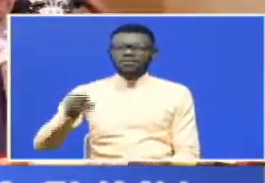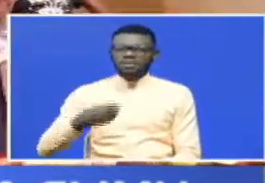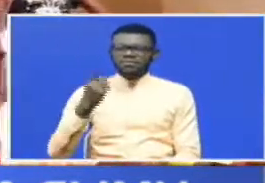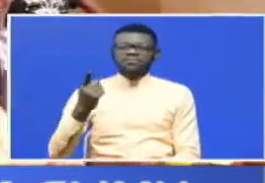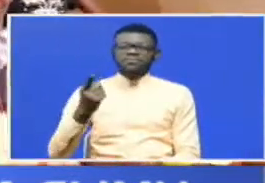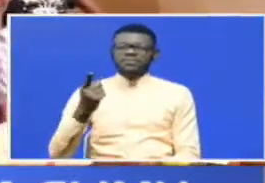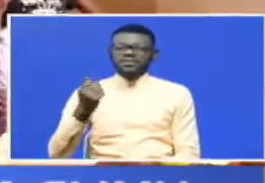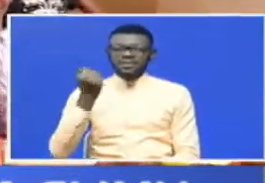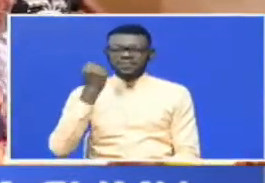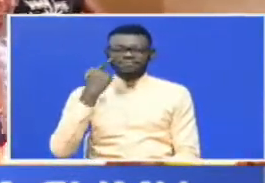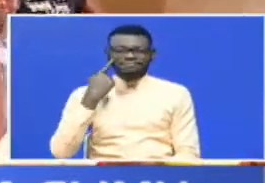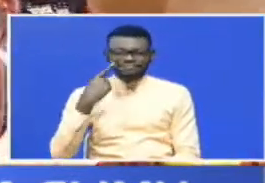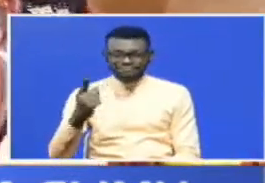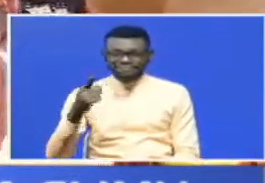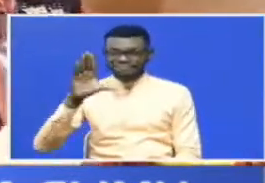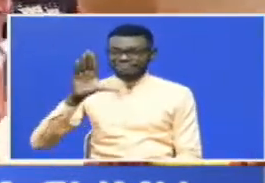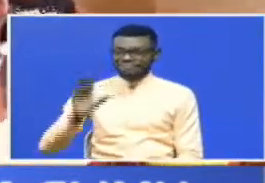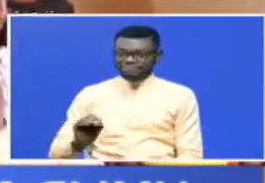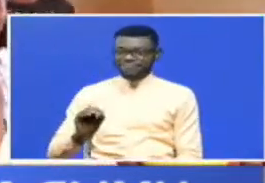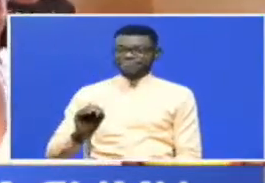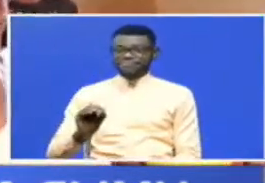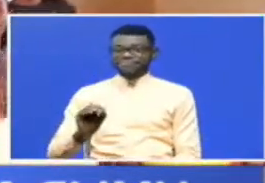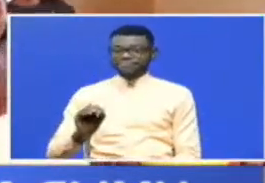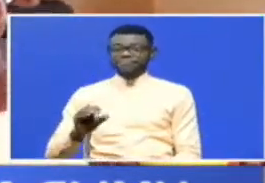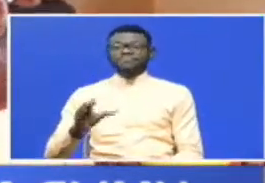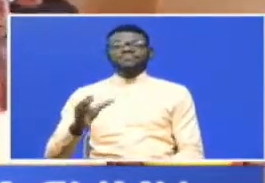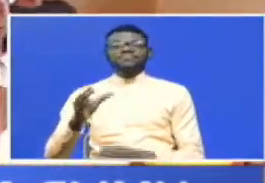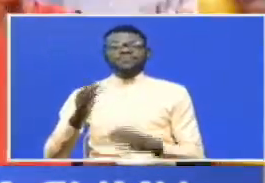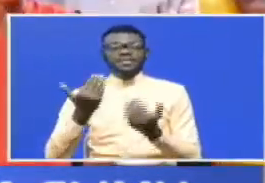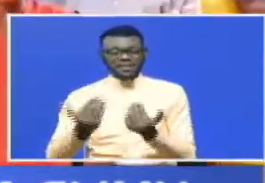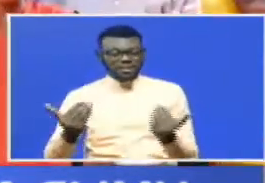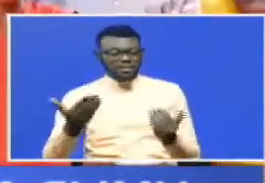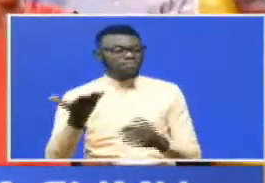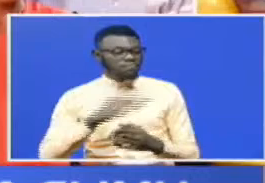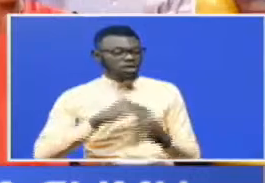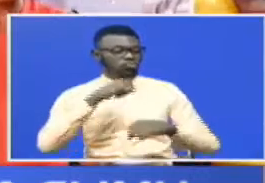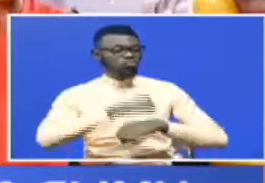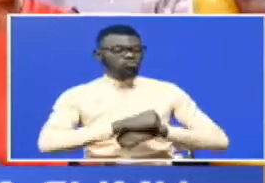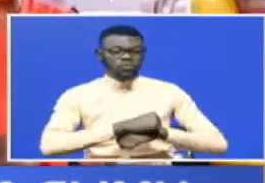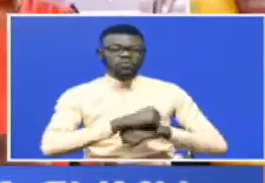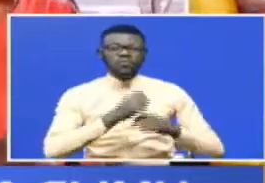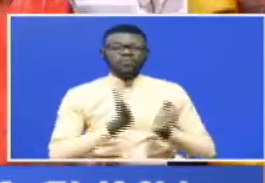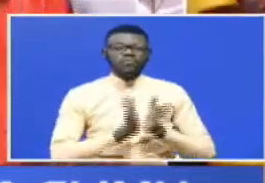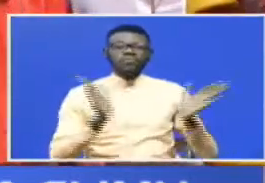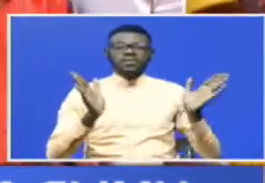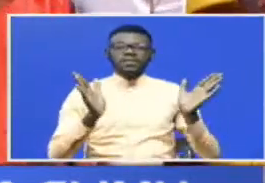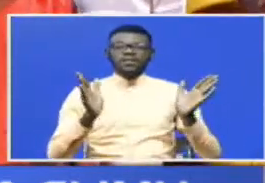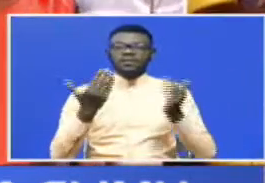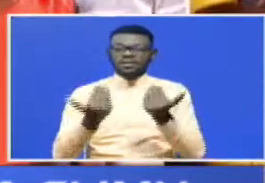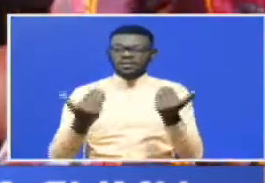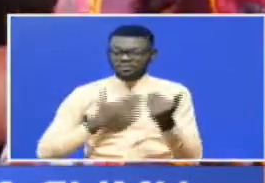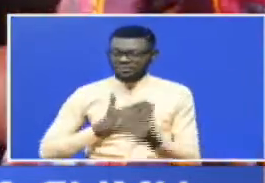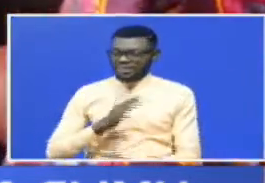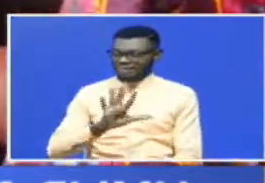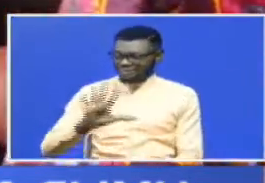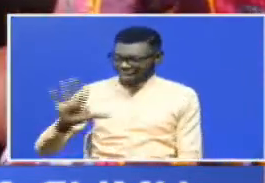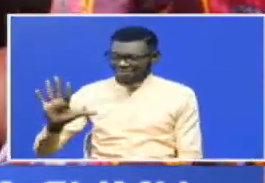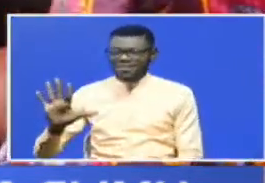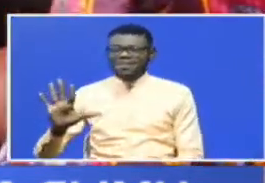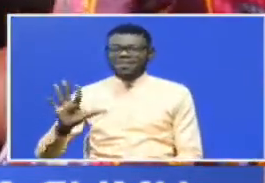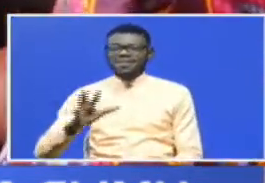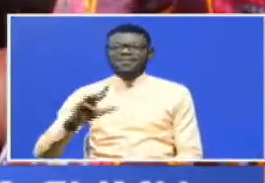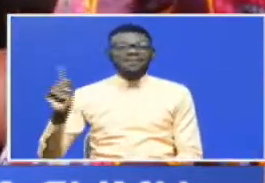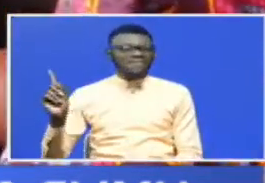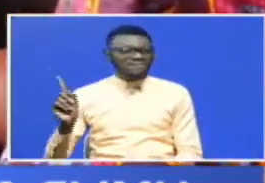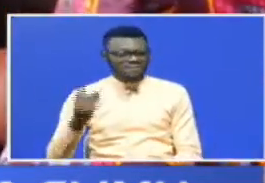21,150 ili watoto wake waruhusiwe katika shule ya umma mjini Voi. Watoto wangu ni watano, na mmoja yule wa